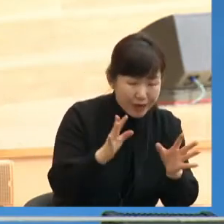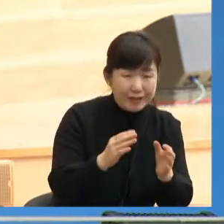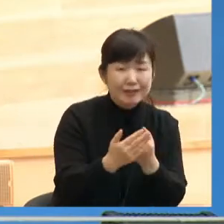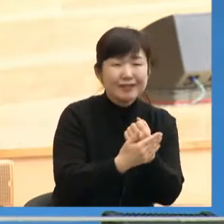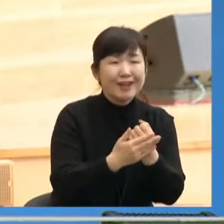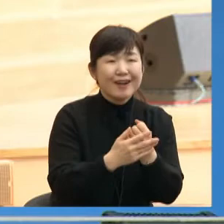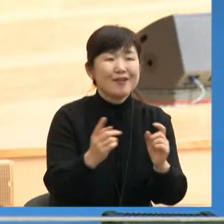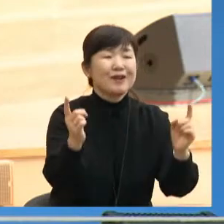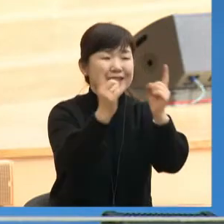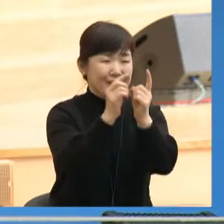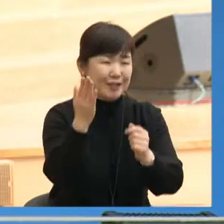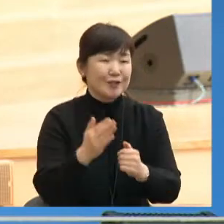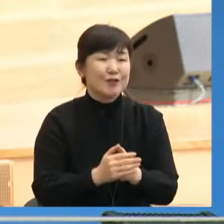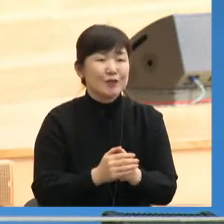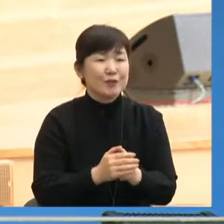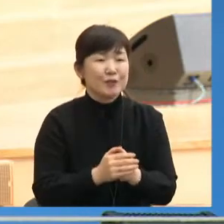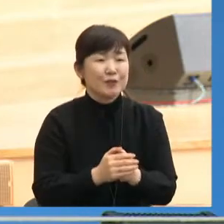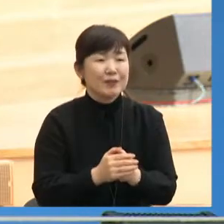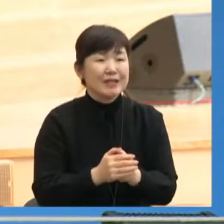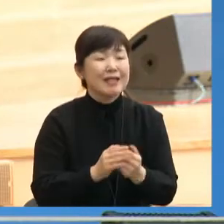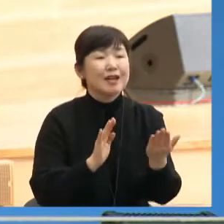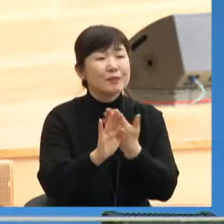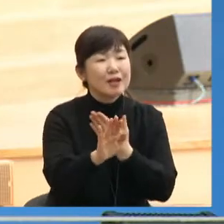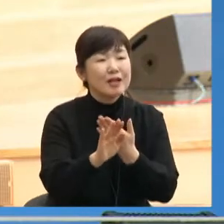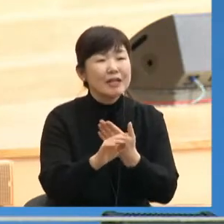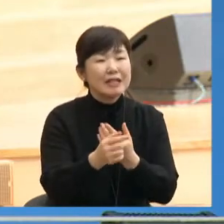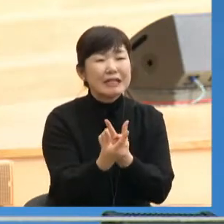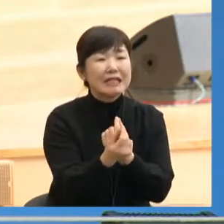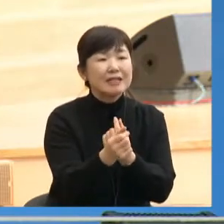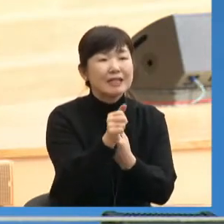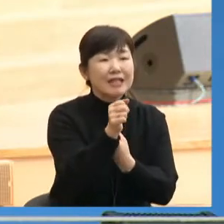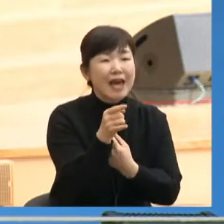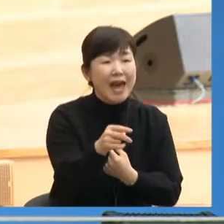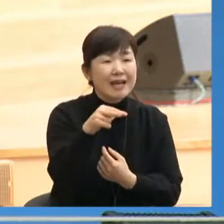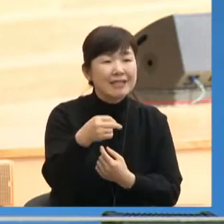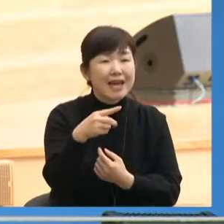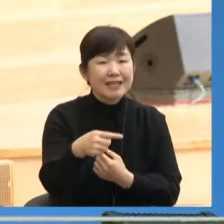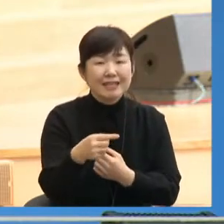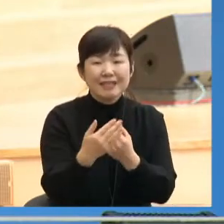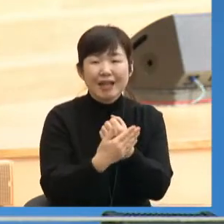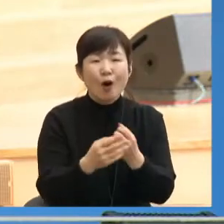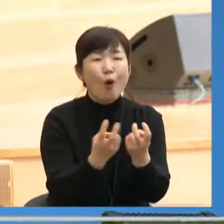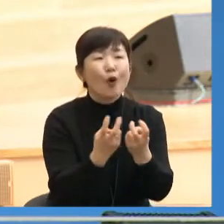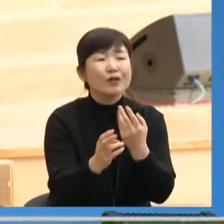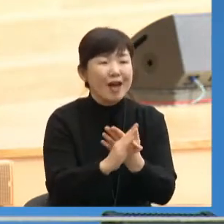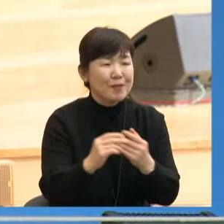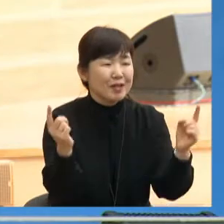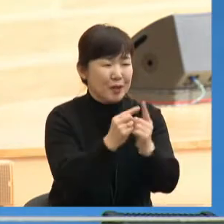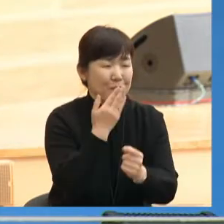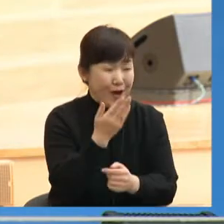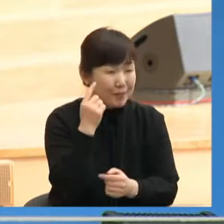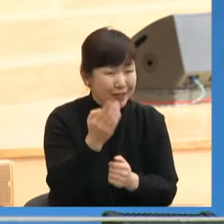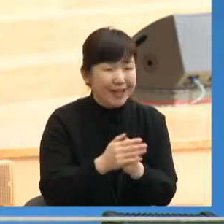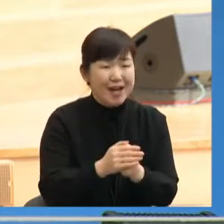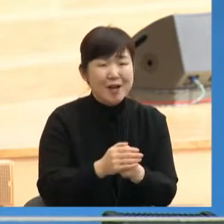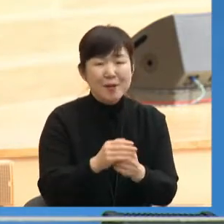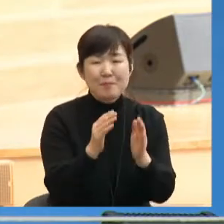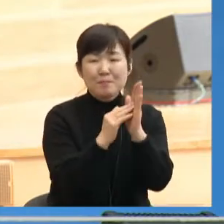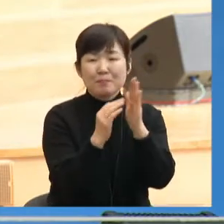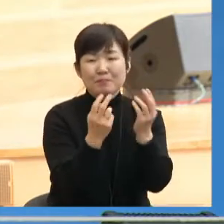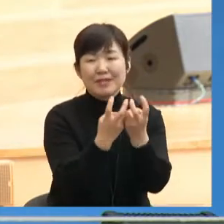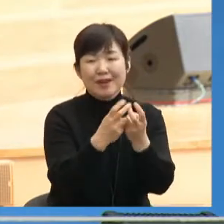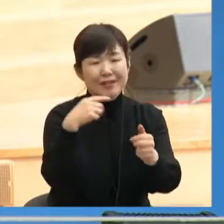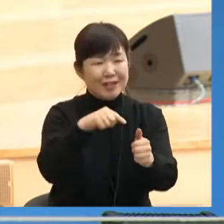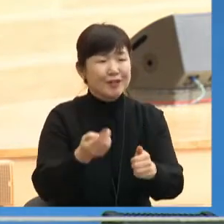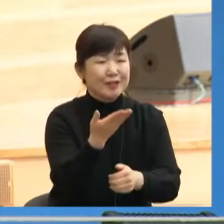여러분, 어떻게 하면 이런 은혜가 밀려오는가? 제가 그 비법에 대해서 지금부터 알려드리도록 하겠습니다. 여러분,